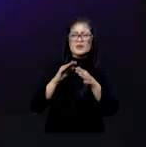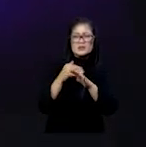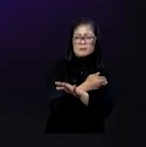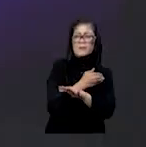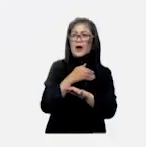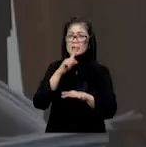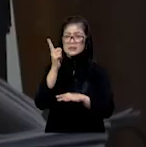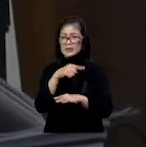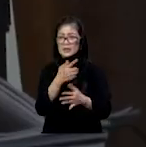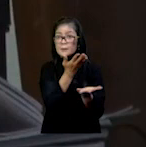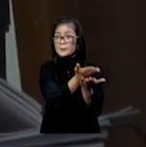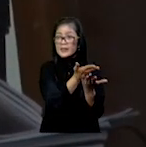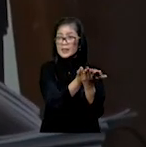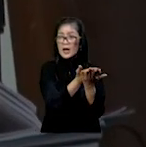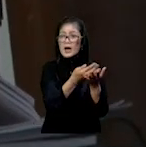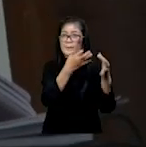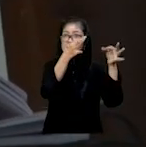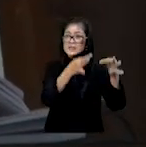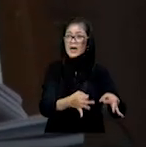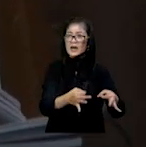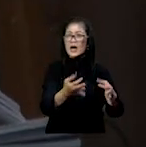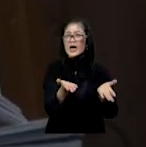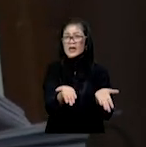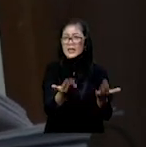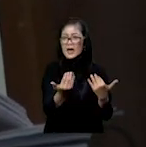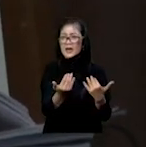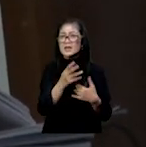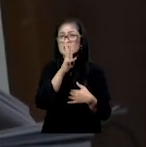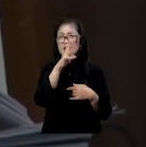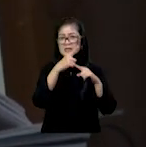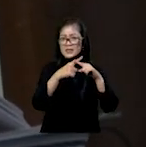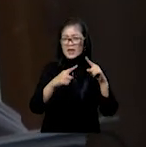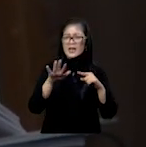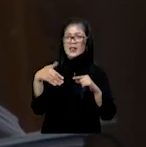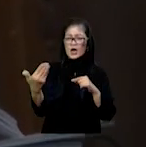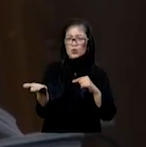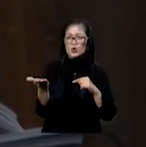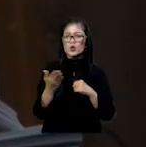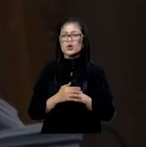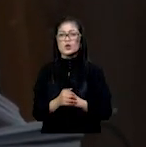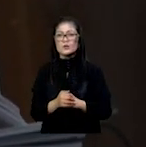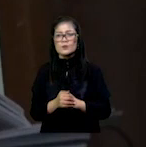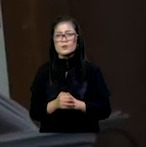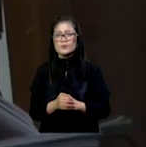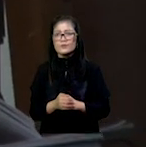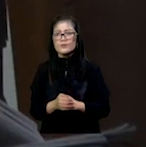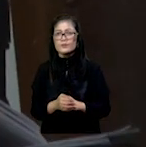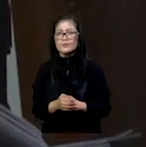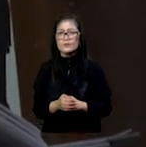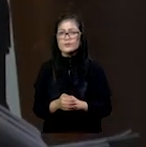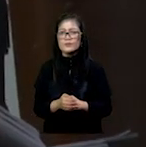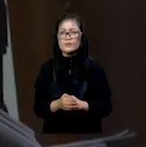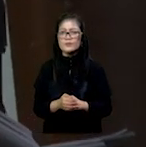penjara. Turut serta melakukan penggelapan dalam jabatan sebagaimana dalam primer. 2. Menjatuhkan pidana